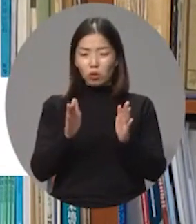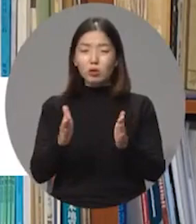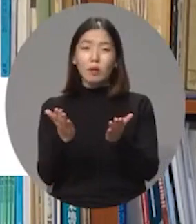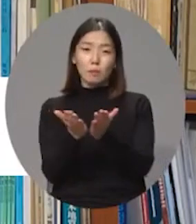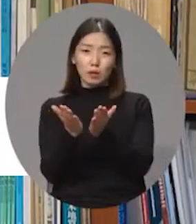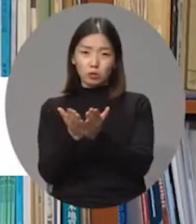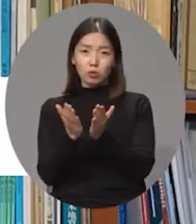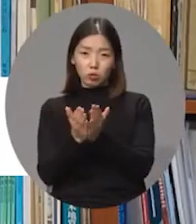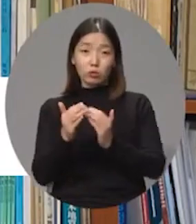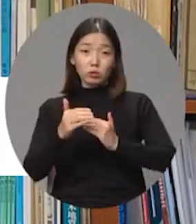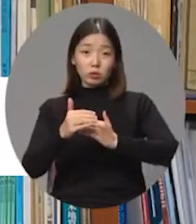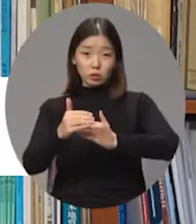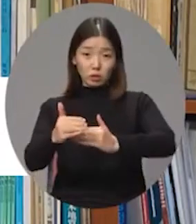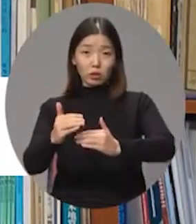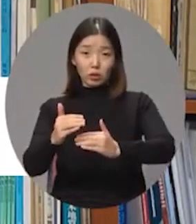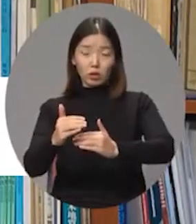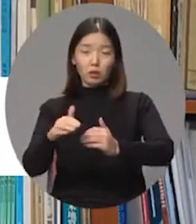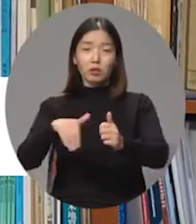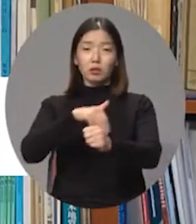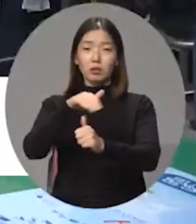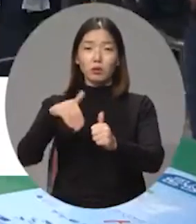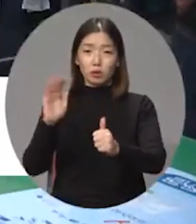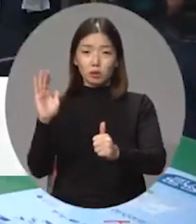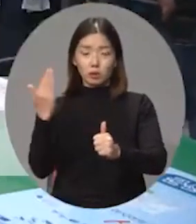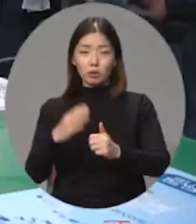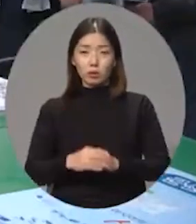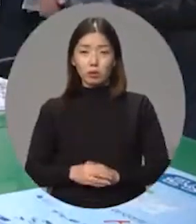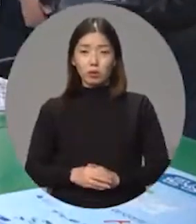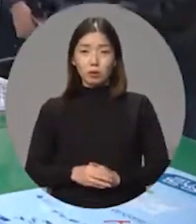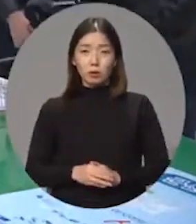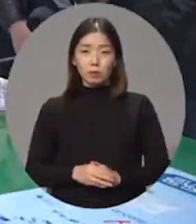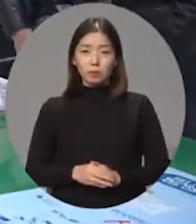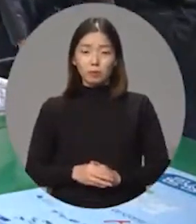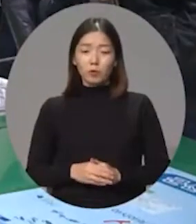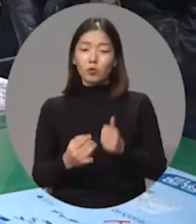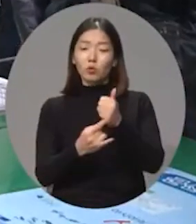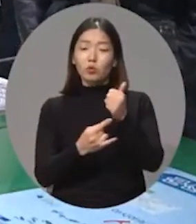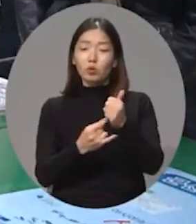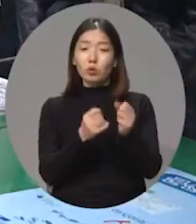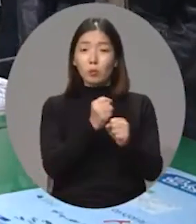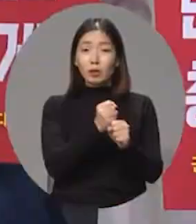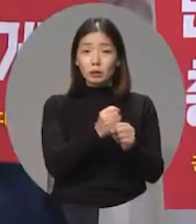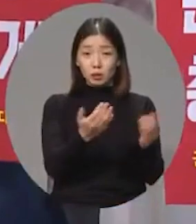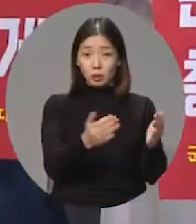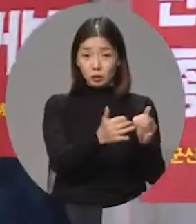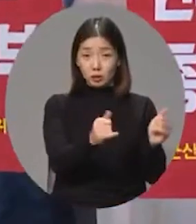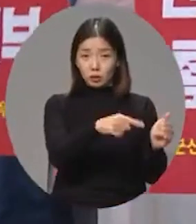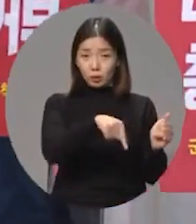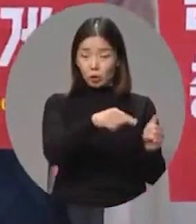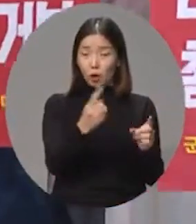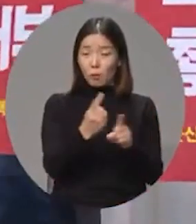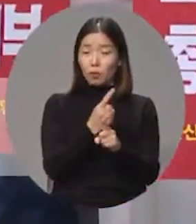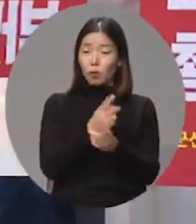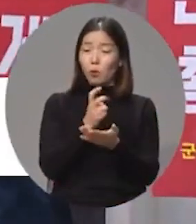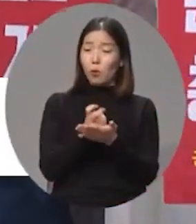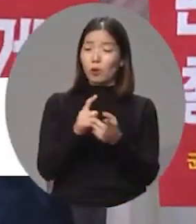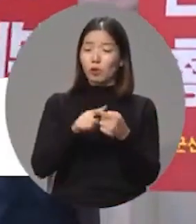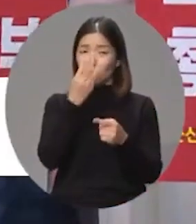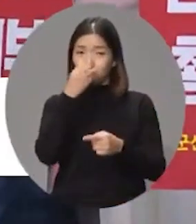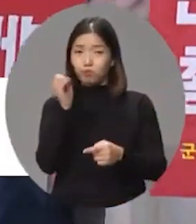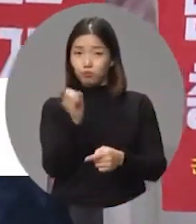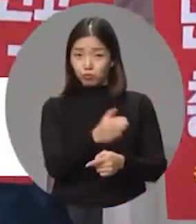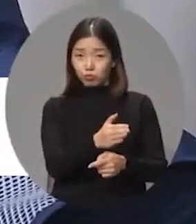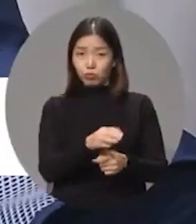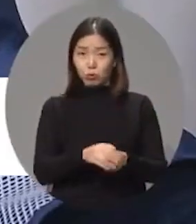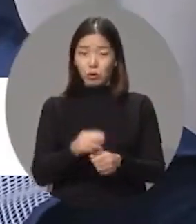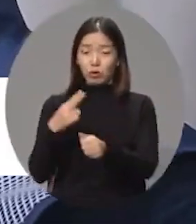갈 수 밖에 없는 상황이 되었습니다 대책위 를 구성한 직원들은 개정된 법 취지를 무시하고